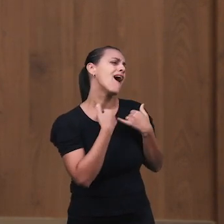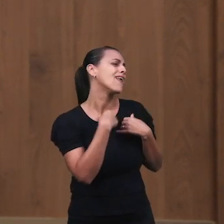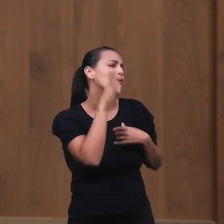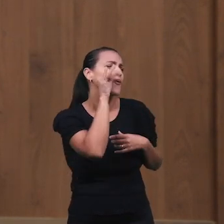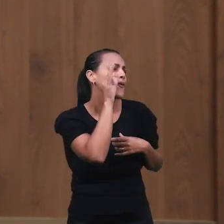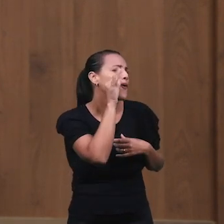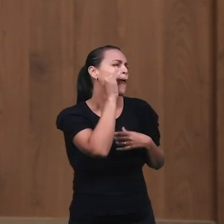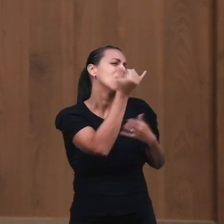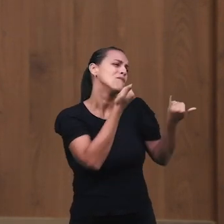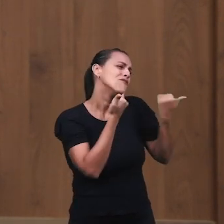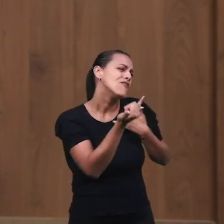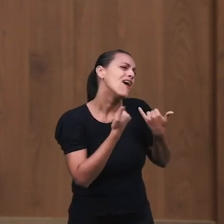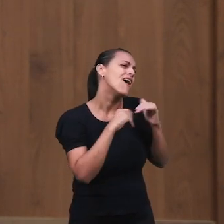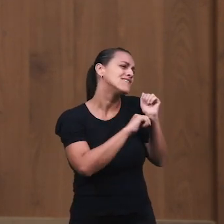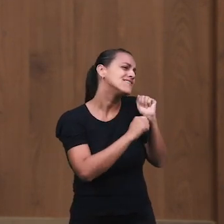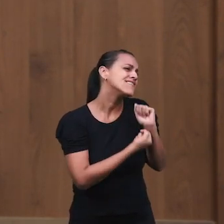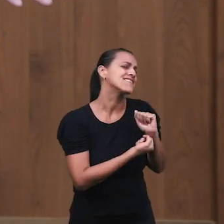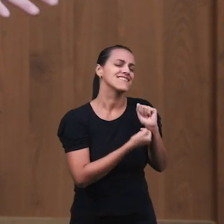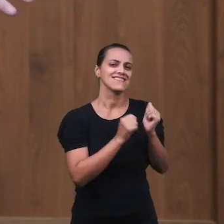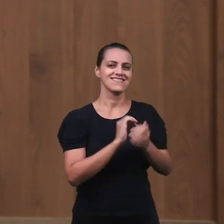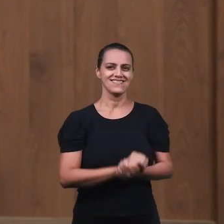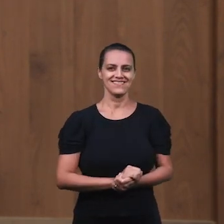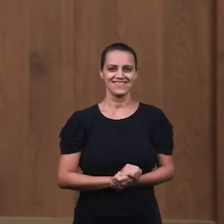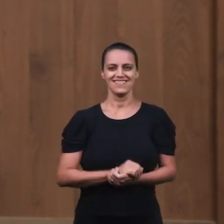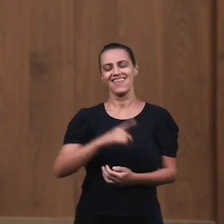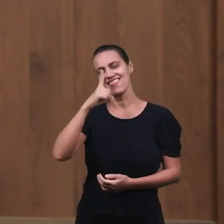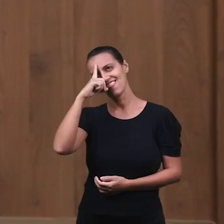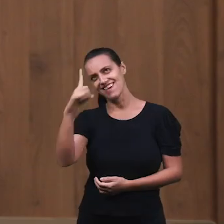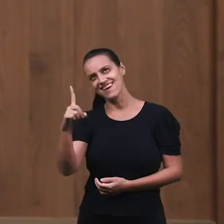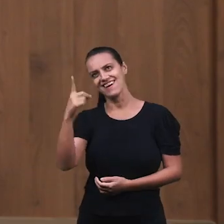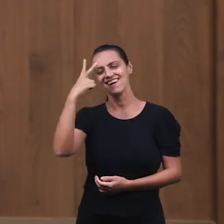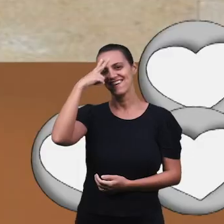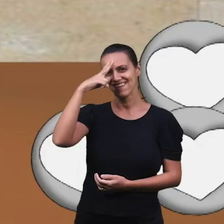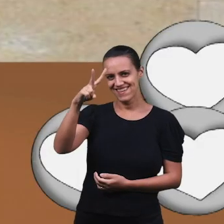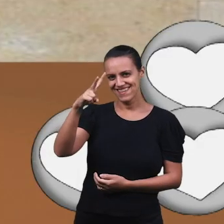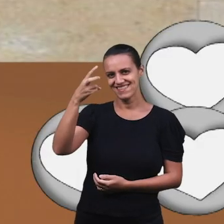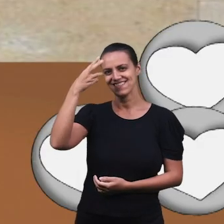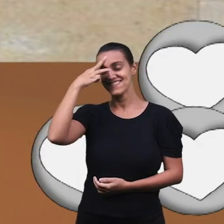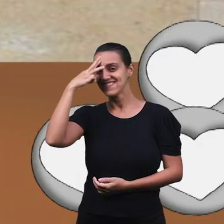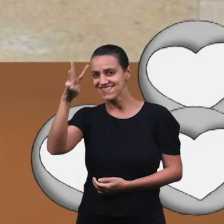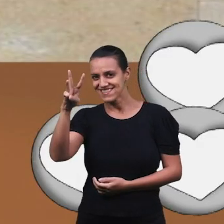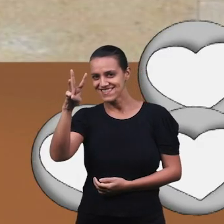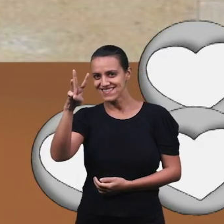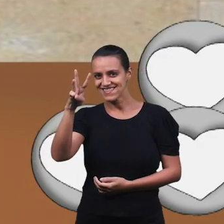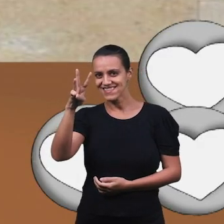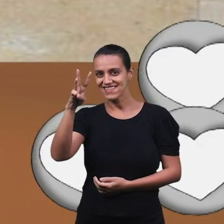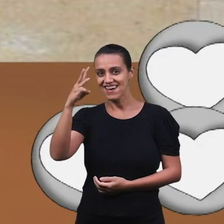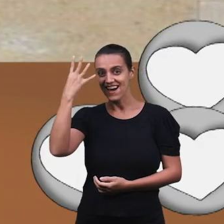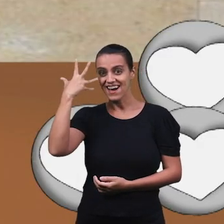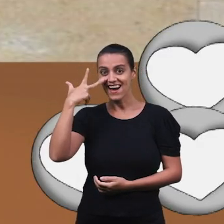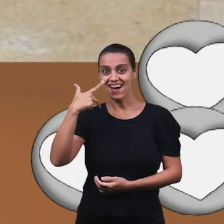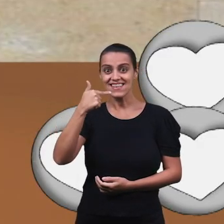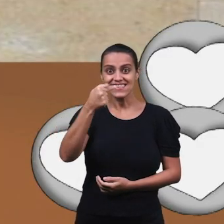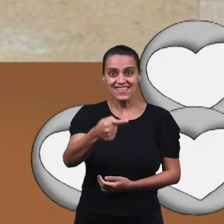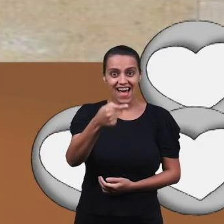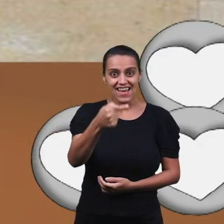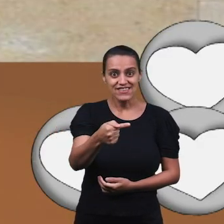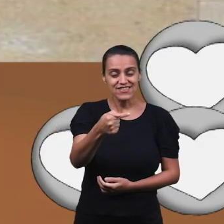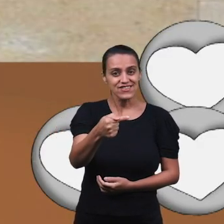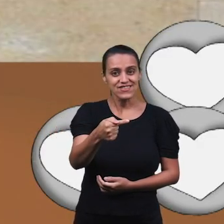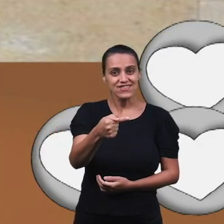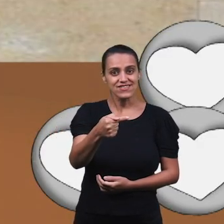ce secret? Et quelques jours après, 1 jour, 2 jours, 3 jours, au 7e